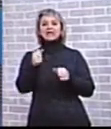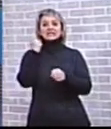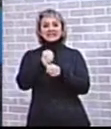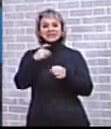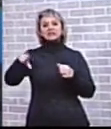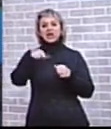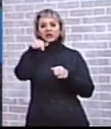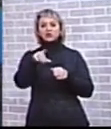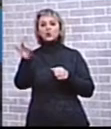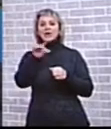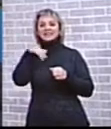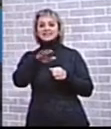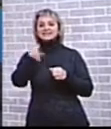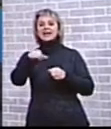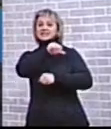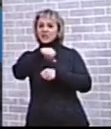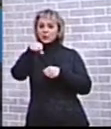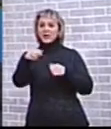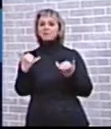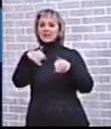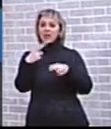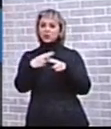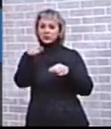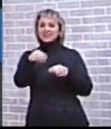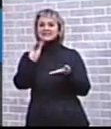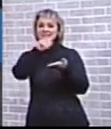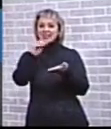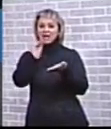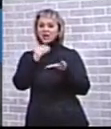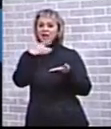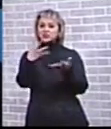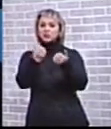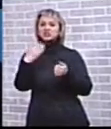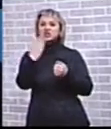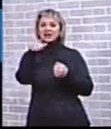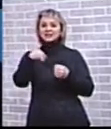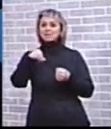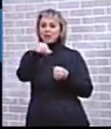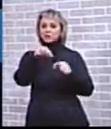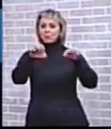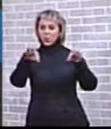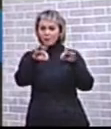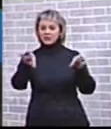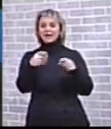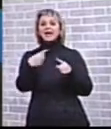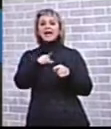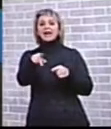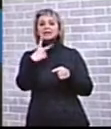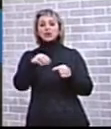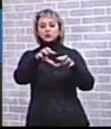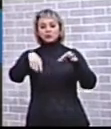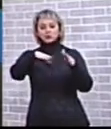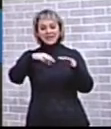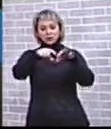Сделано на Дону для российской и зарубежной металлургии. Знак качества получила шахтинская порошковая проволока. Это сейчас пустая трубка,